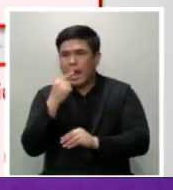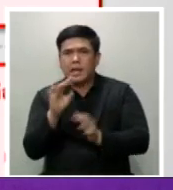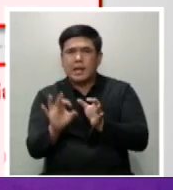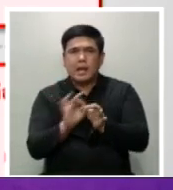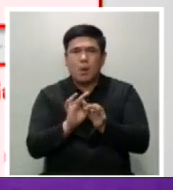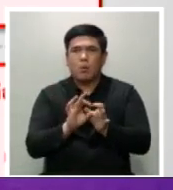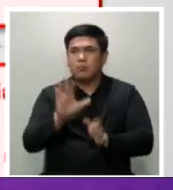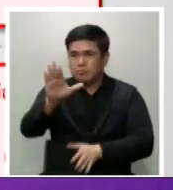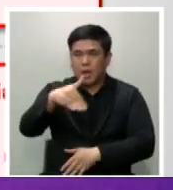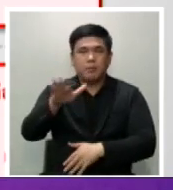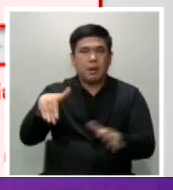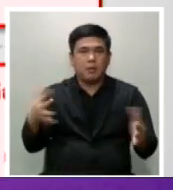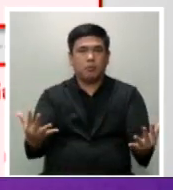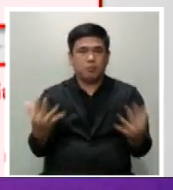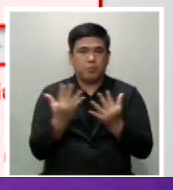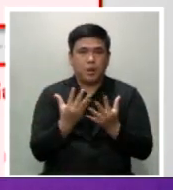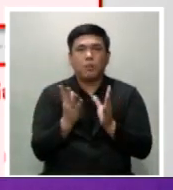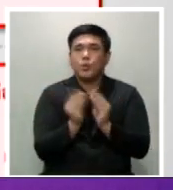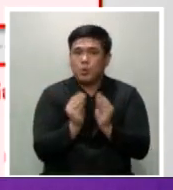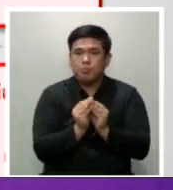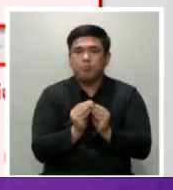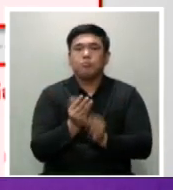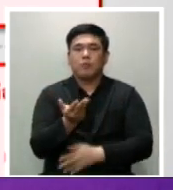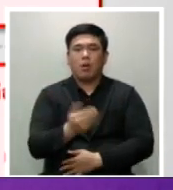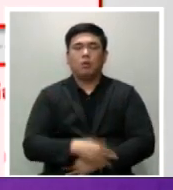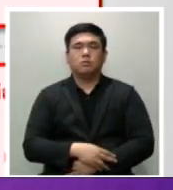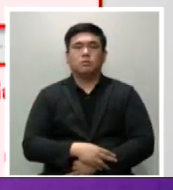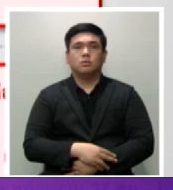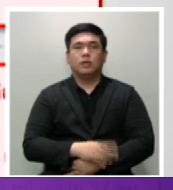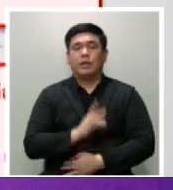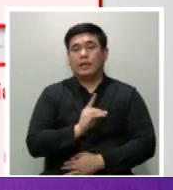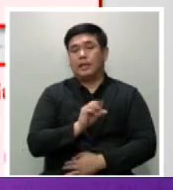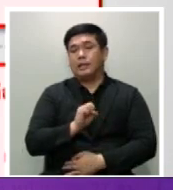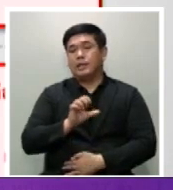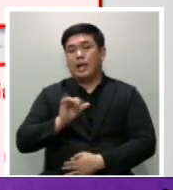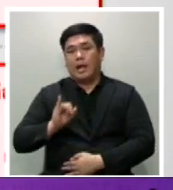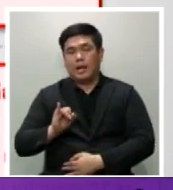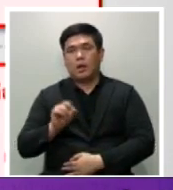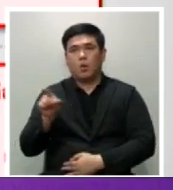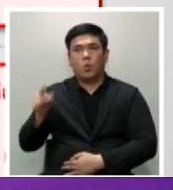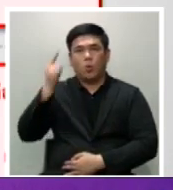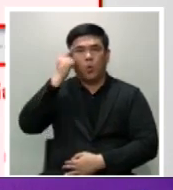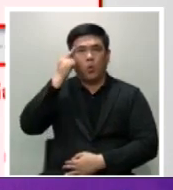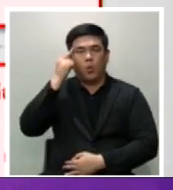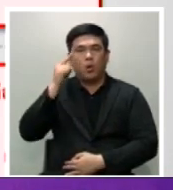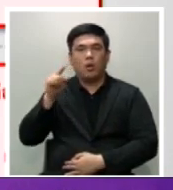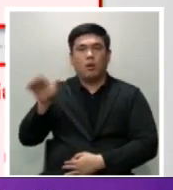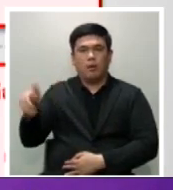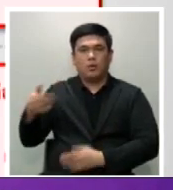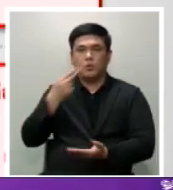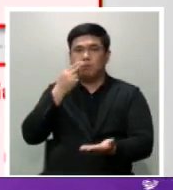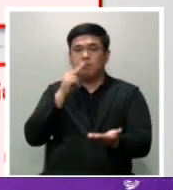ผมไม่รู้อธิบดี DSI ซึ่งเขารู้เรื่องทั้งหมดจึงออก